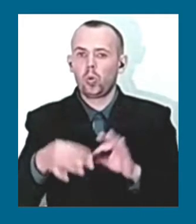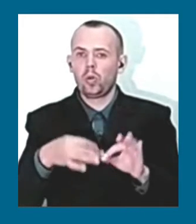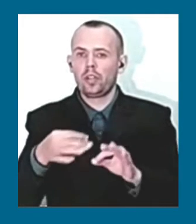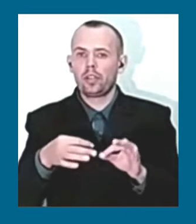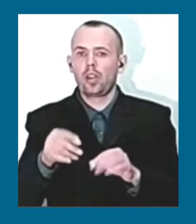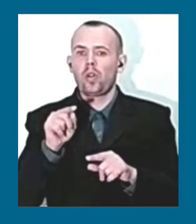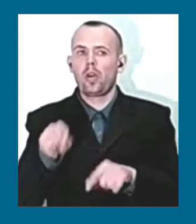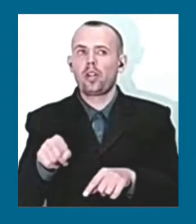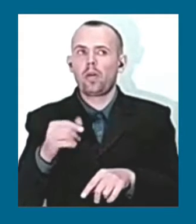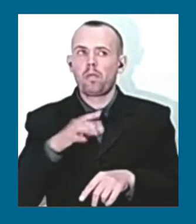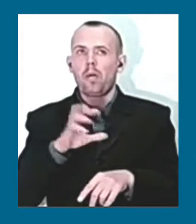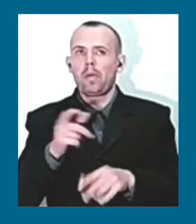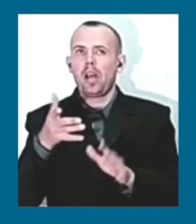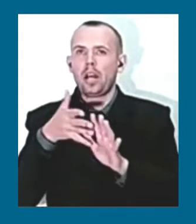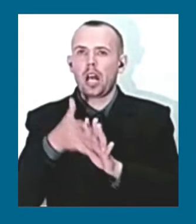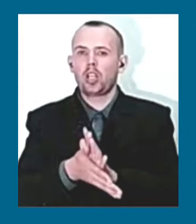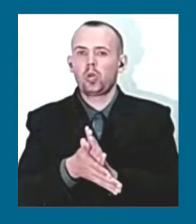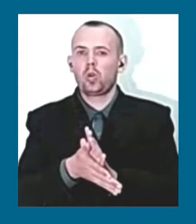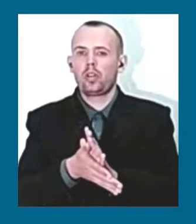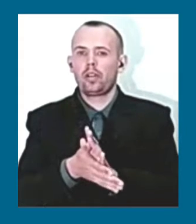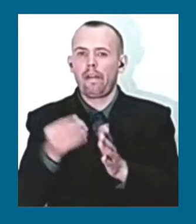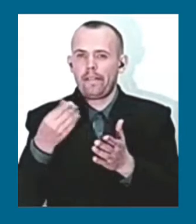расход в финансовом выражении